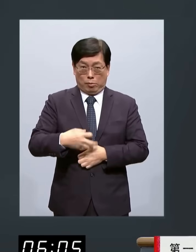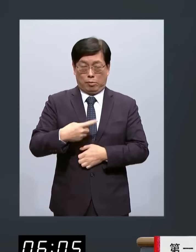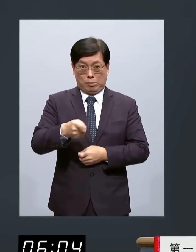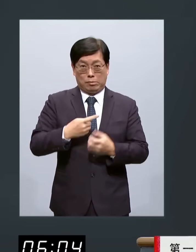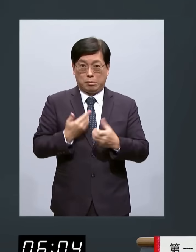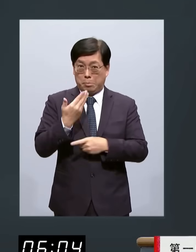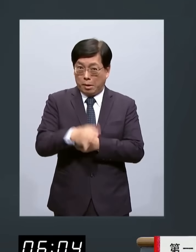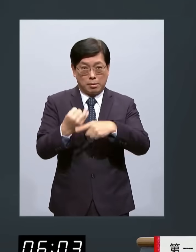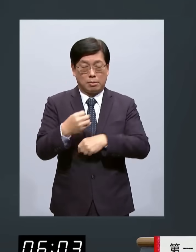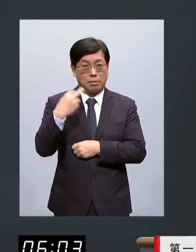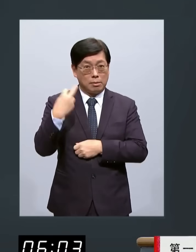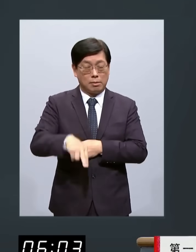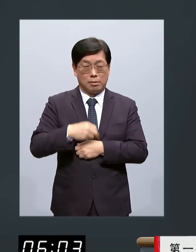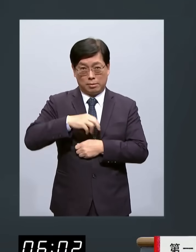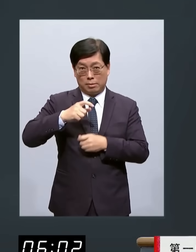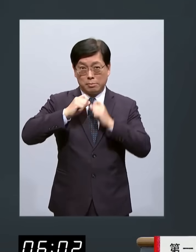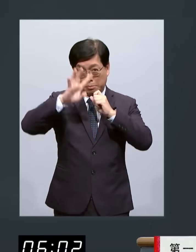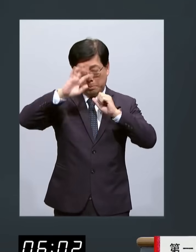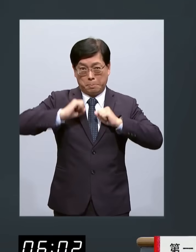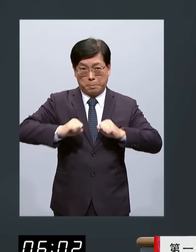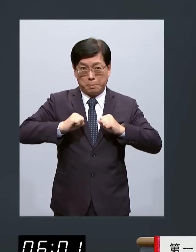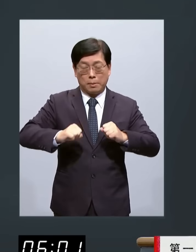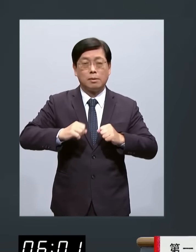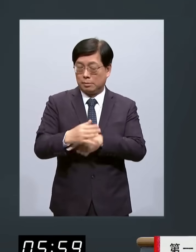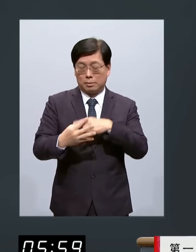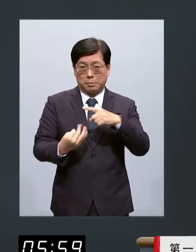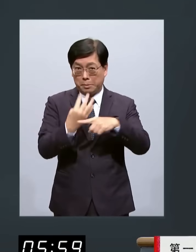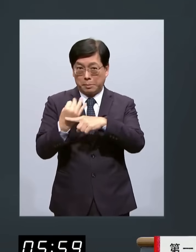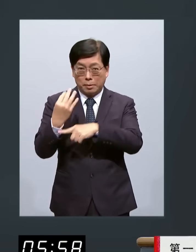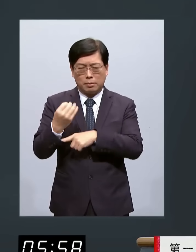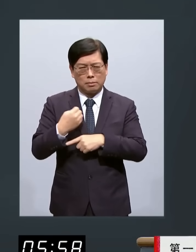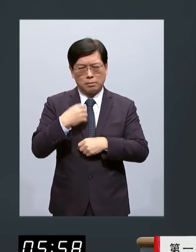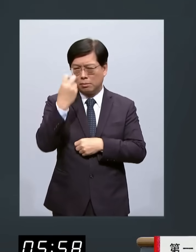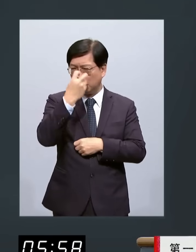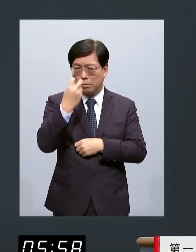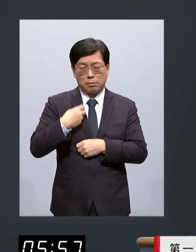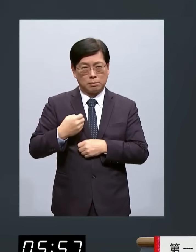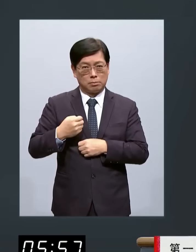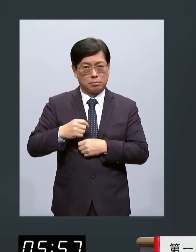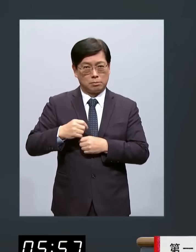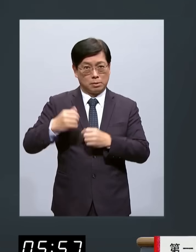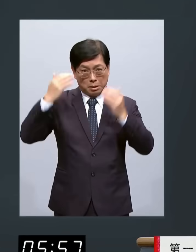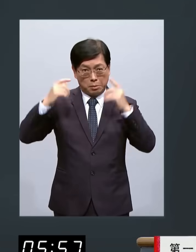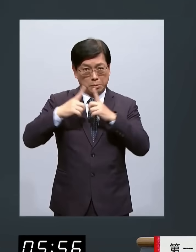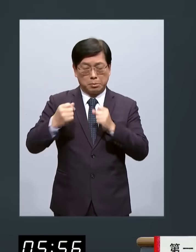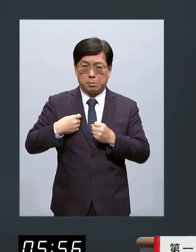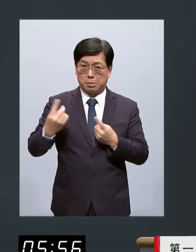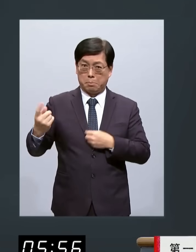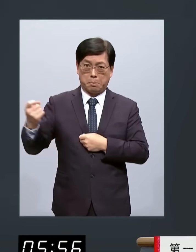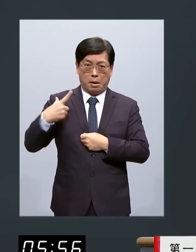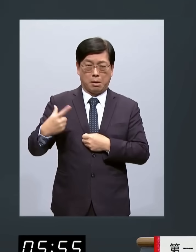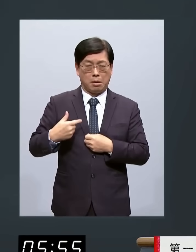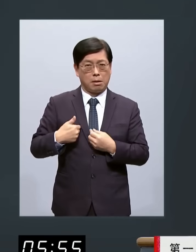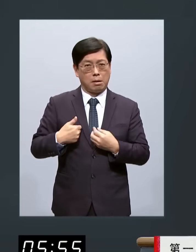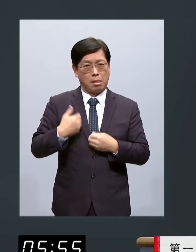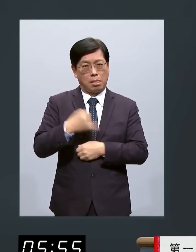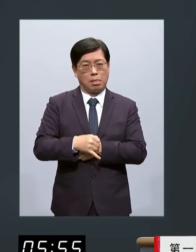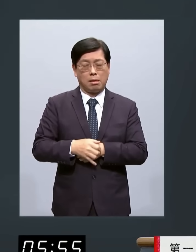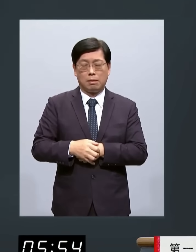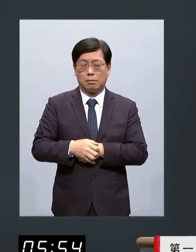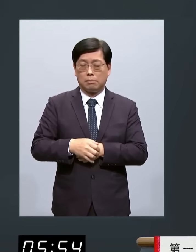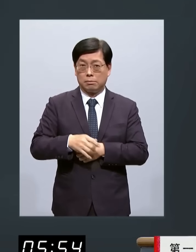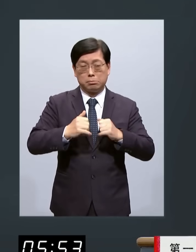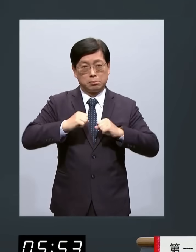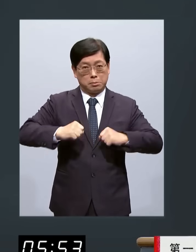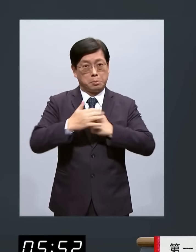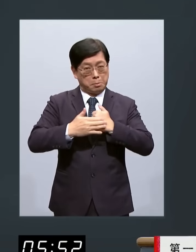家庭问题的小孩犯罪几率比较高的事实啊。我明明哦知道会被你们抹红抹黑啊，当初还是去请义徐